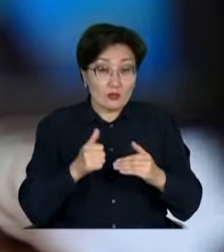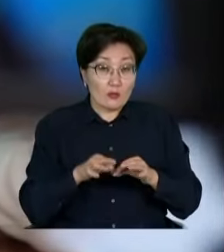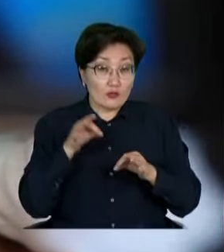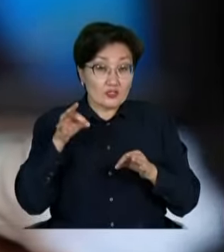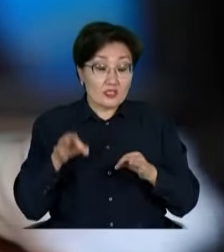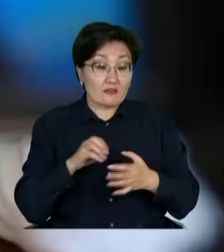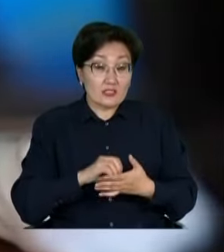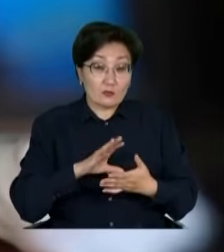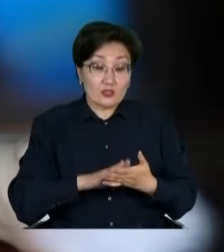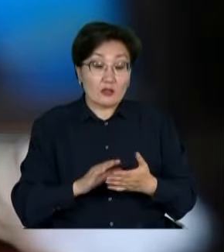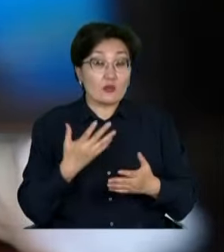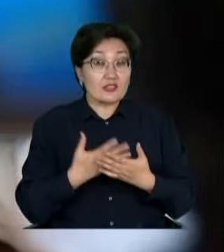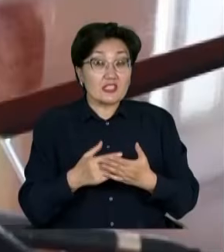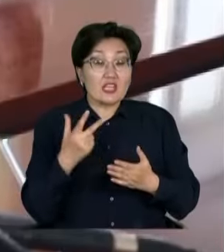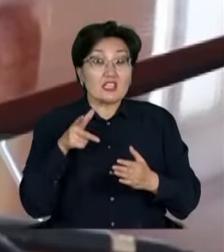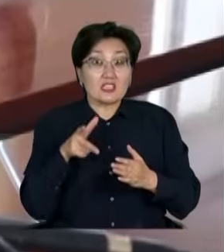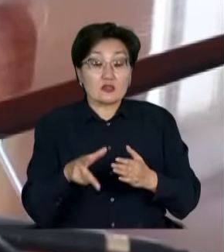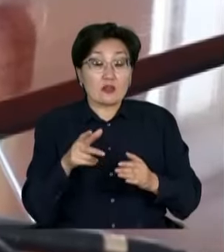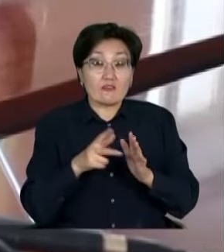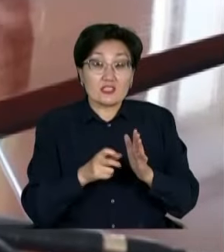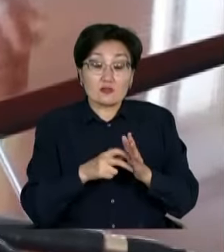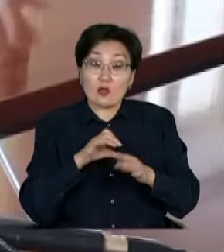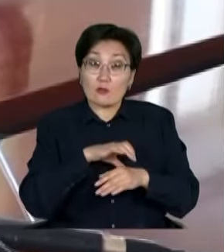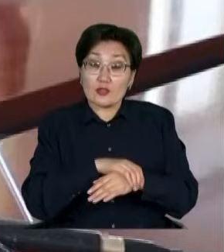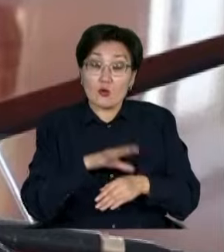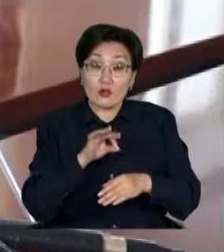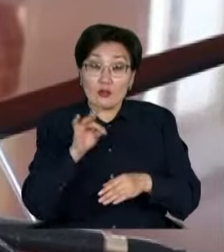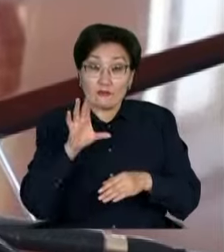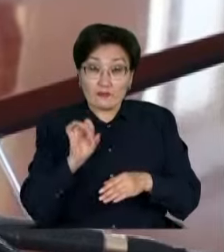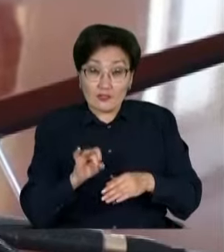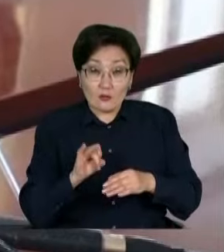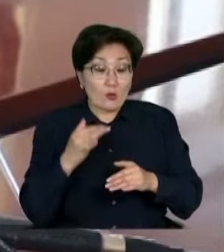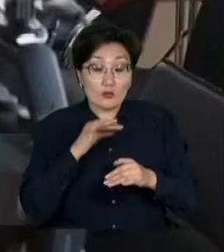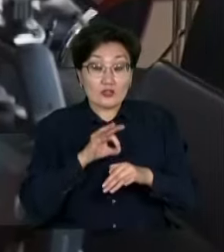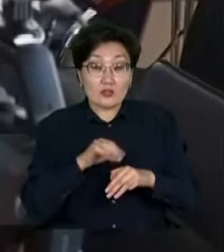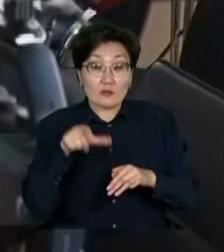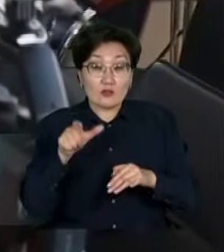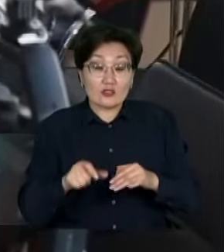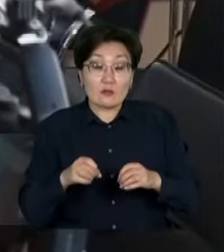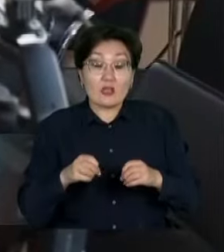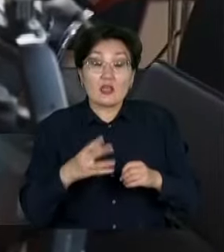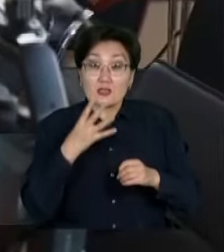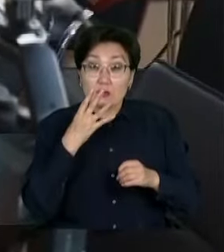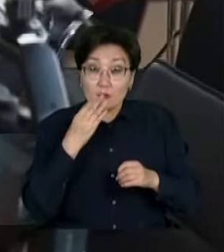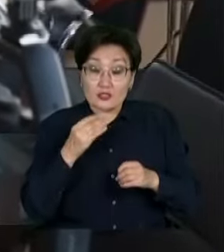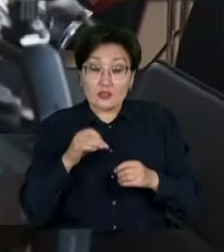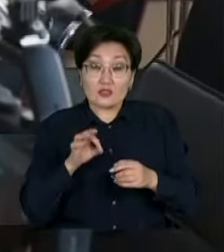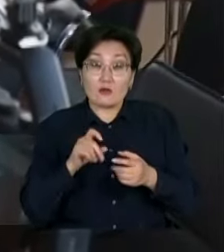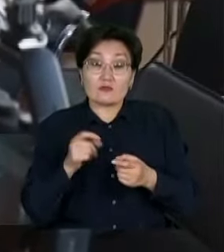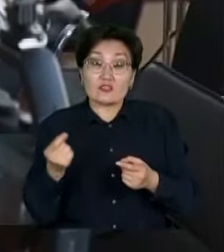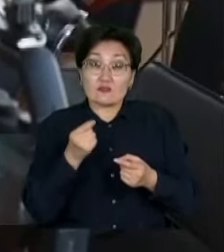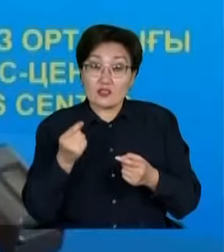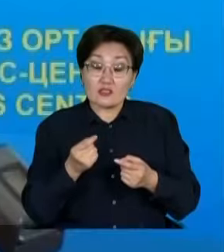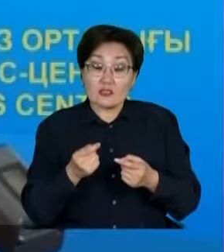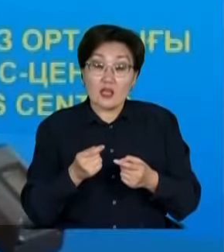регионе зарегистрировано почти 3800 случаев ОРВИ. Большинство заболевших простудной инфекцией – дети до 14